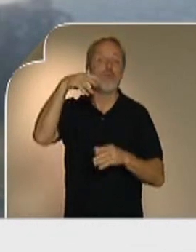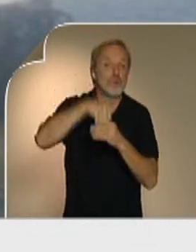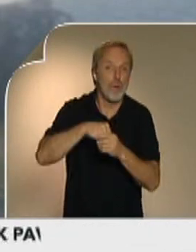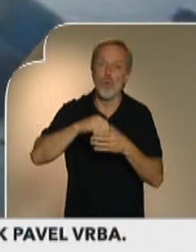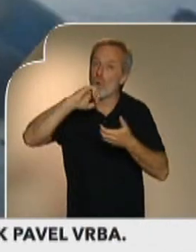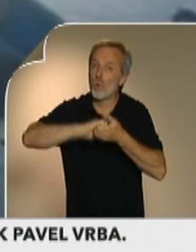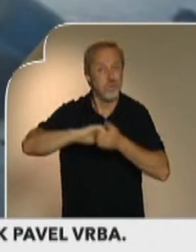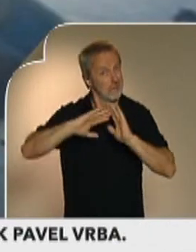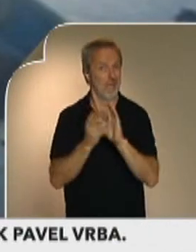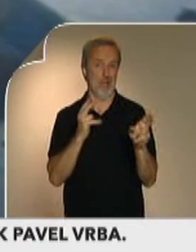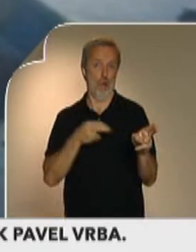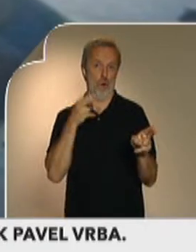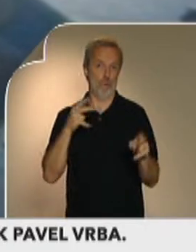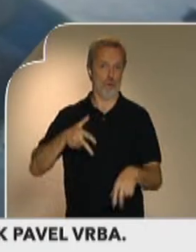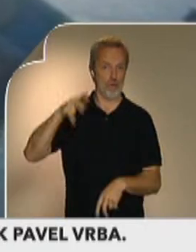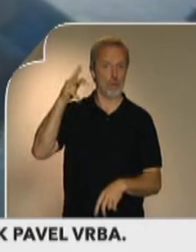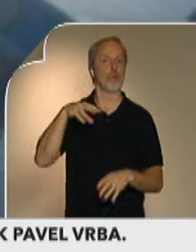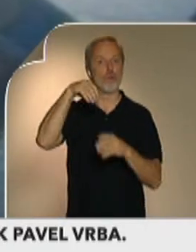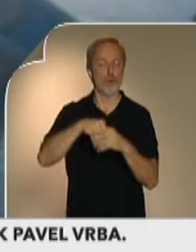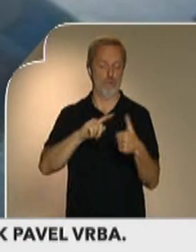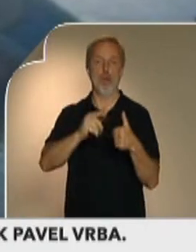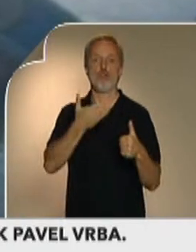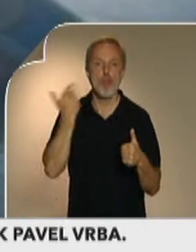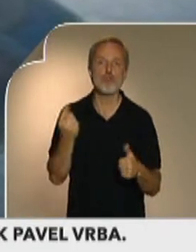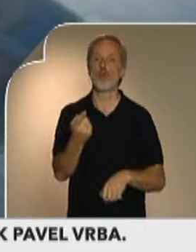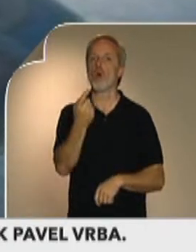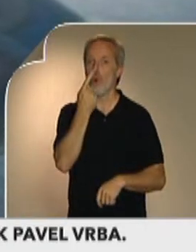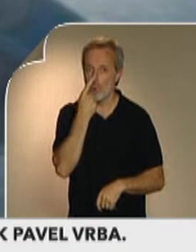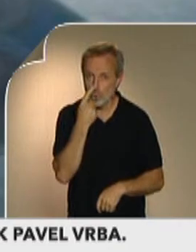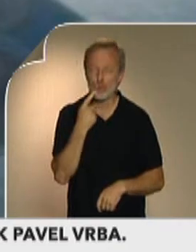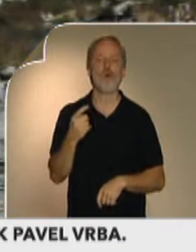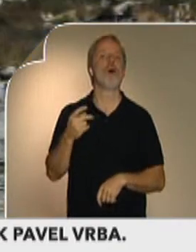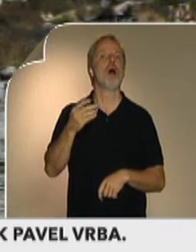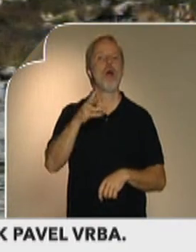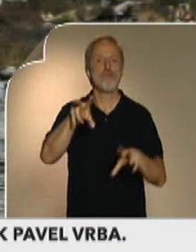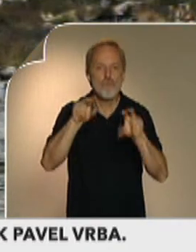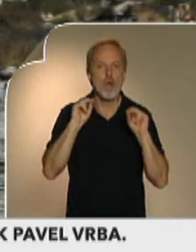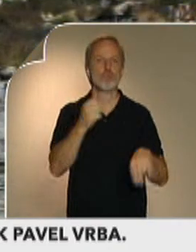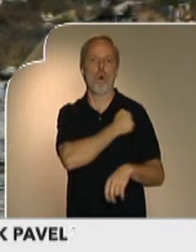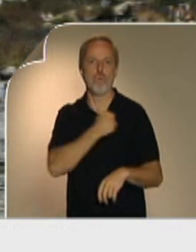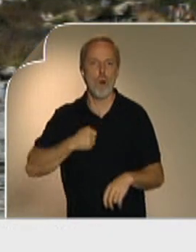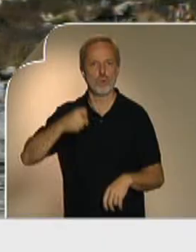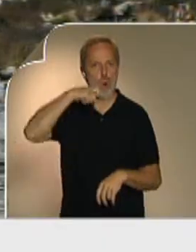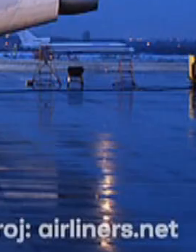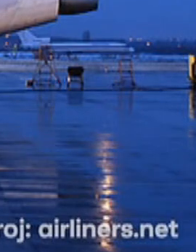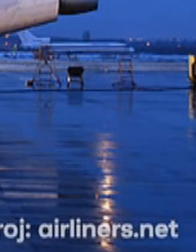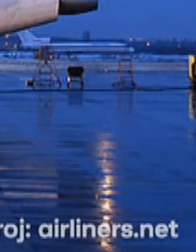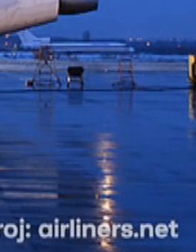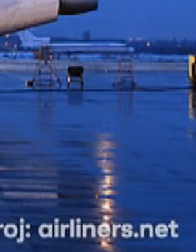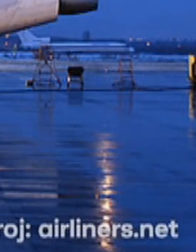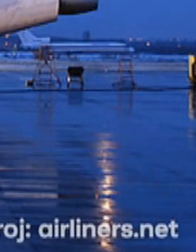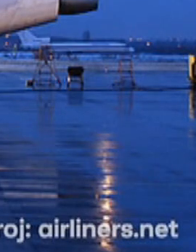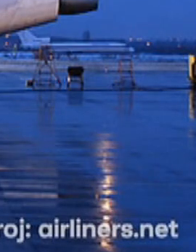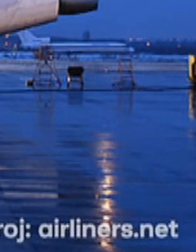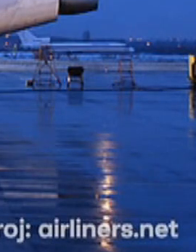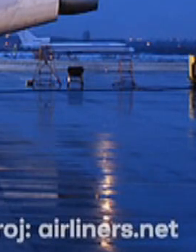Lokomotivu Jaroslavl. Kromě Čechů a Rusů jim cestovali také sportovci ze Švédska, Polska, Ukrajiny, Německa a Slovenska. Letoun byl